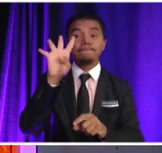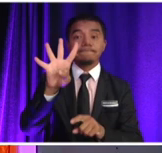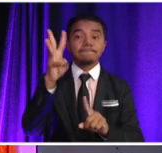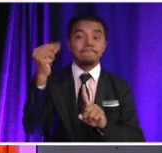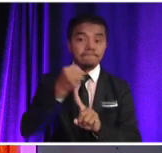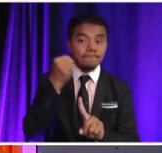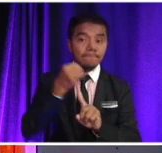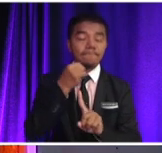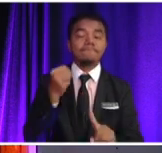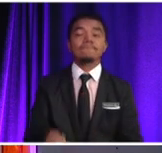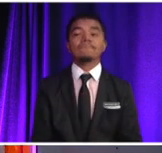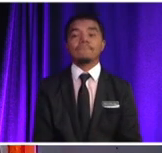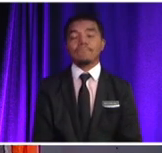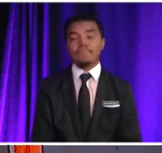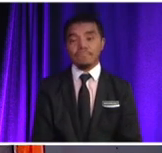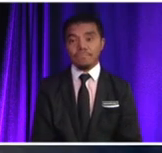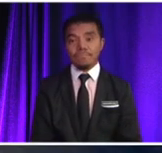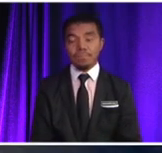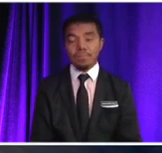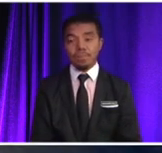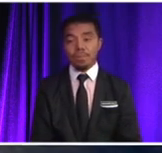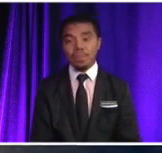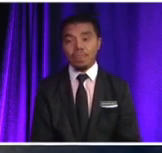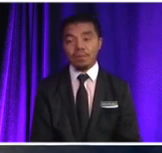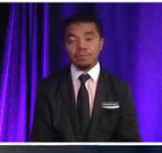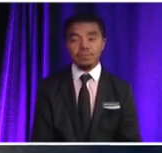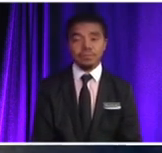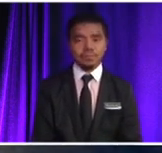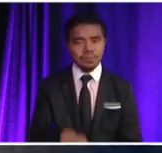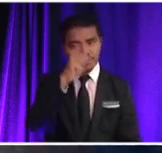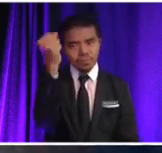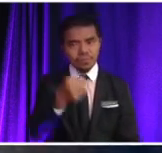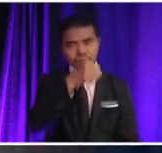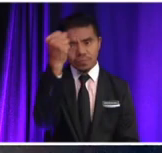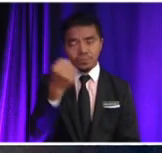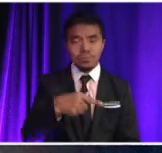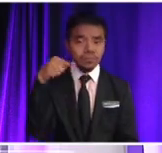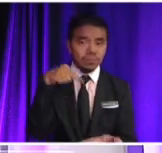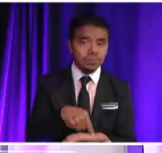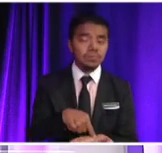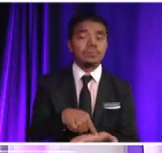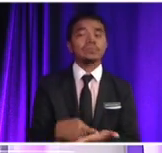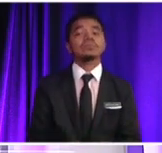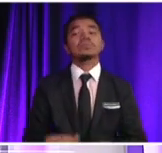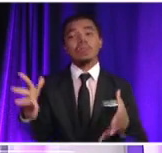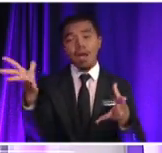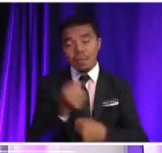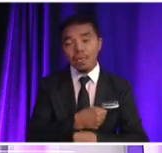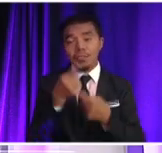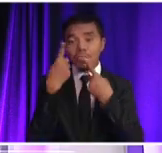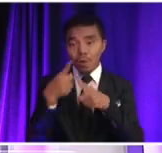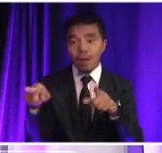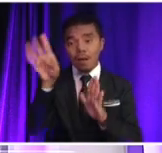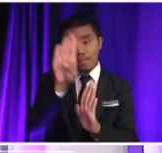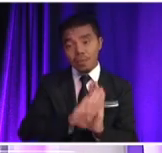seterusnya baiklah murid-murid di rumah diharapkan soalan-soalan yang difungsikan sebentar tadi juga dijawab bersama-sama di rumah